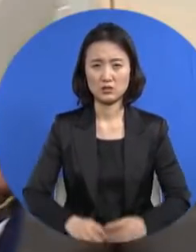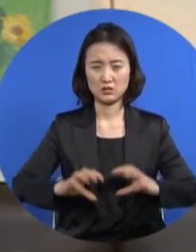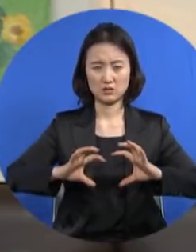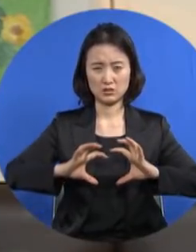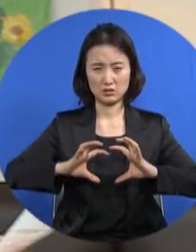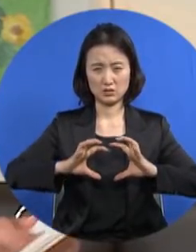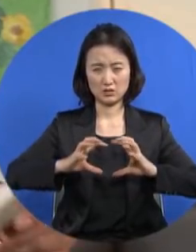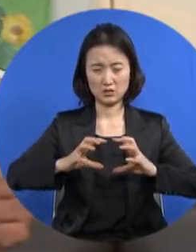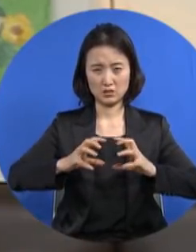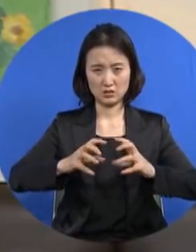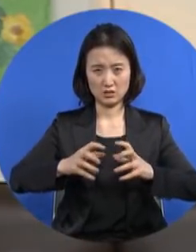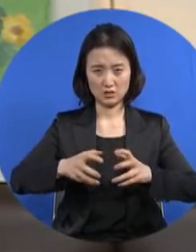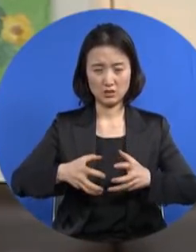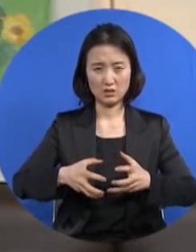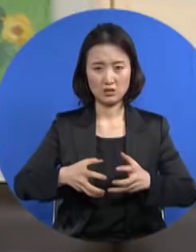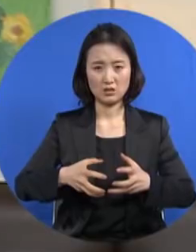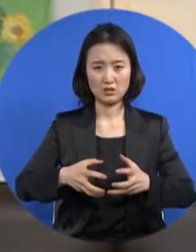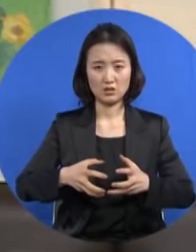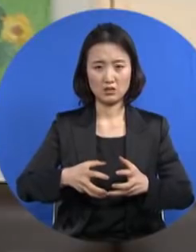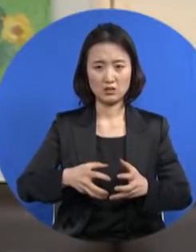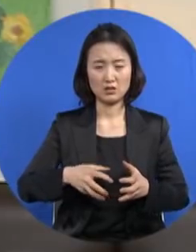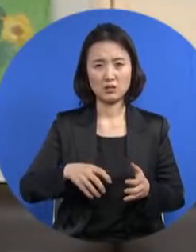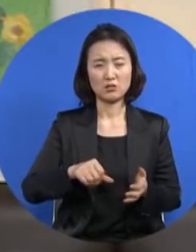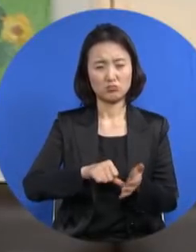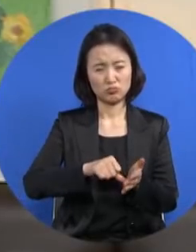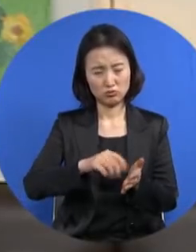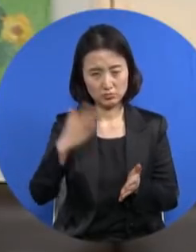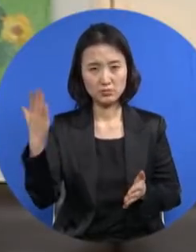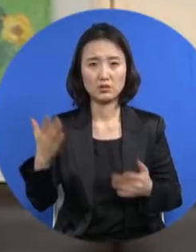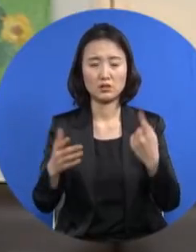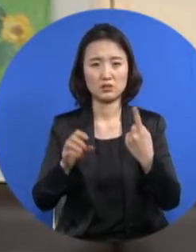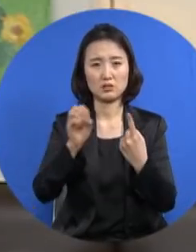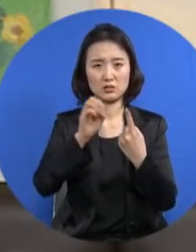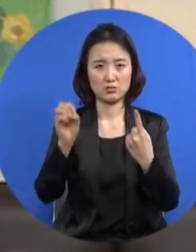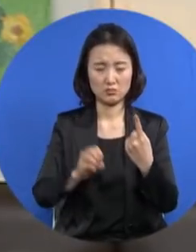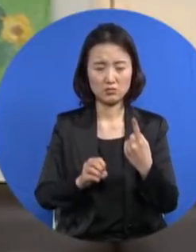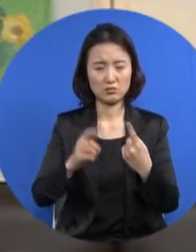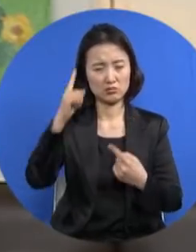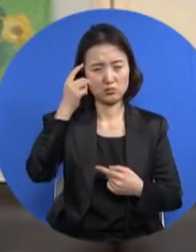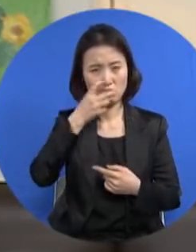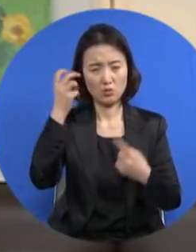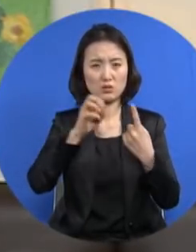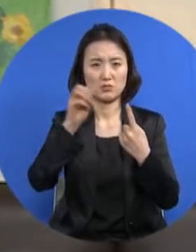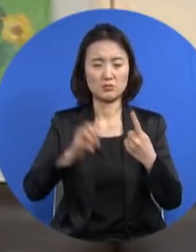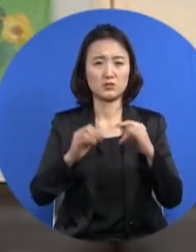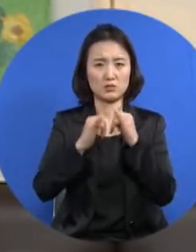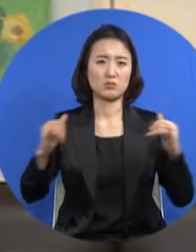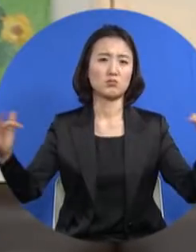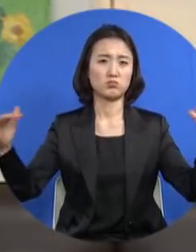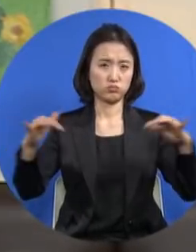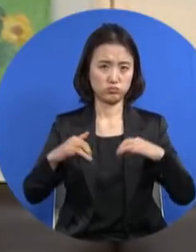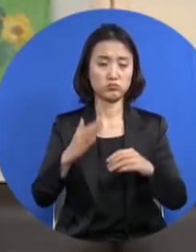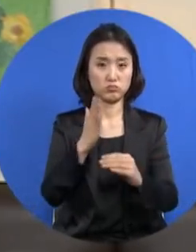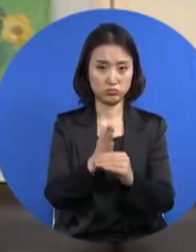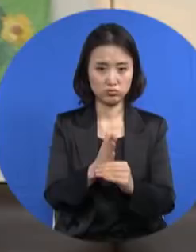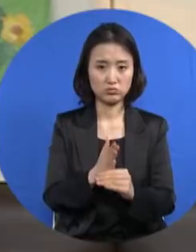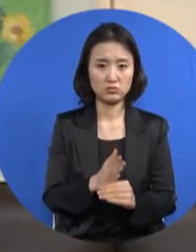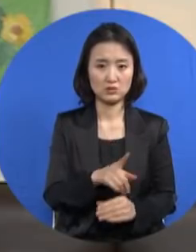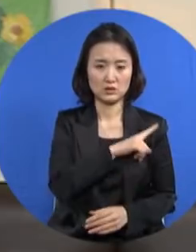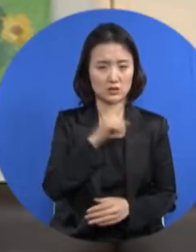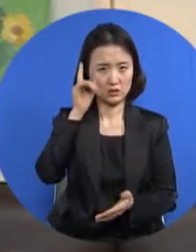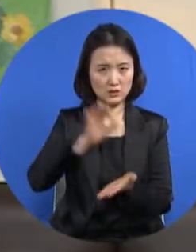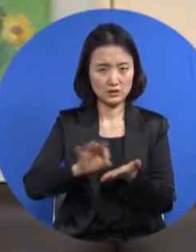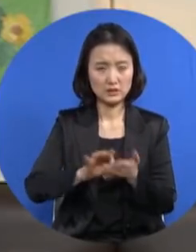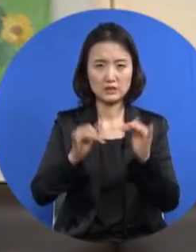이제 1%도 안 되는 인재들이 모여들거든요. 네. 제가 보는 것 중에 가장 중요한 게 뭐냐면요, 인성이에요.